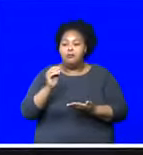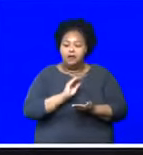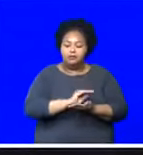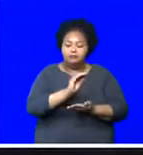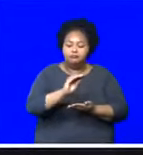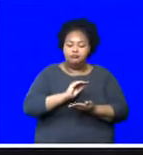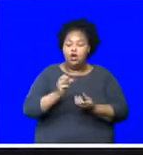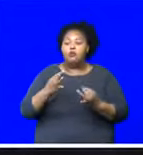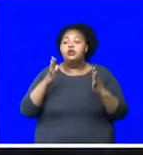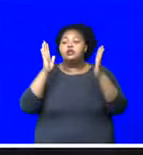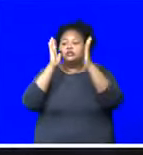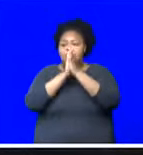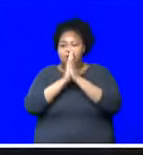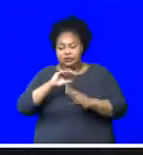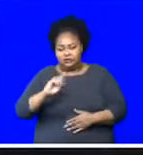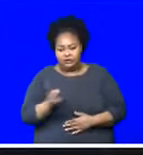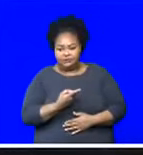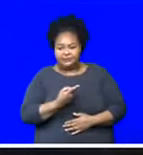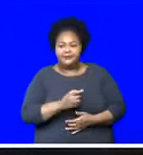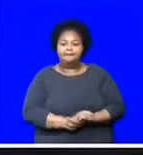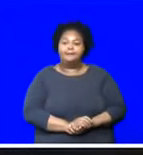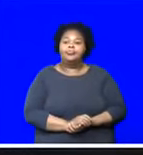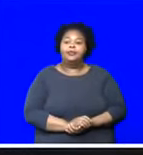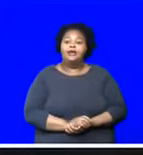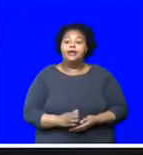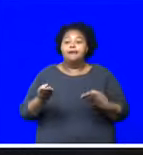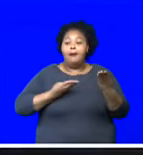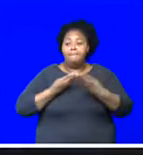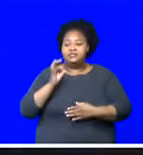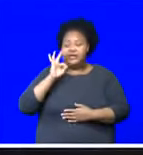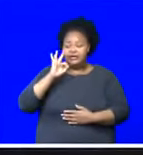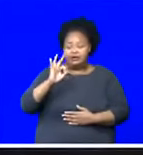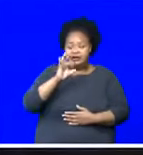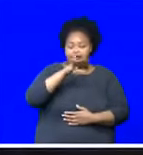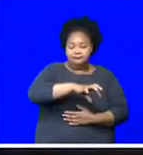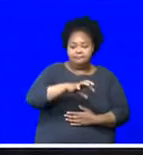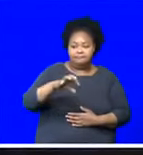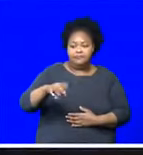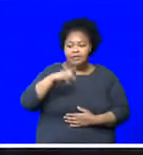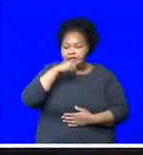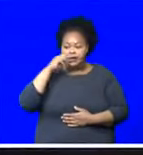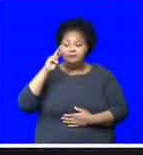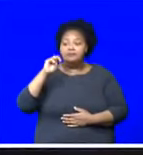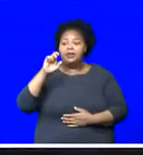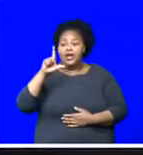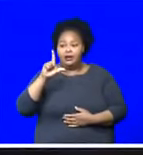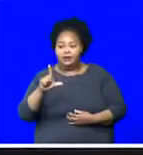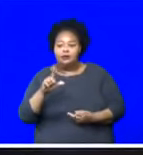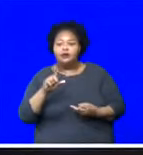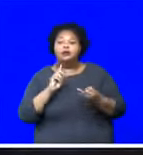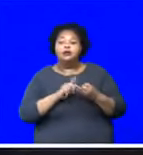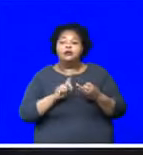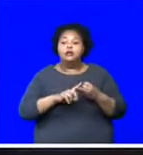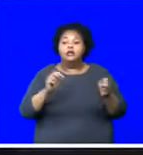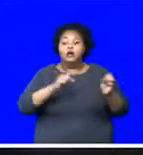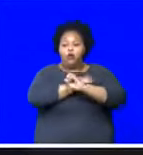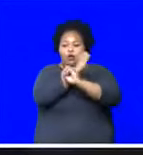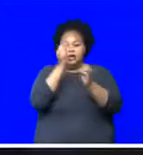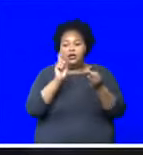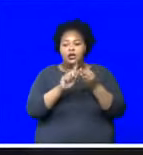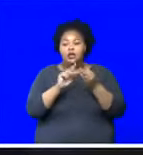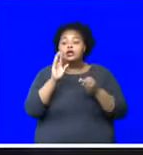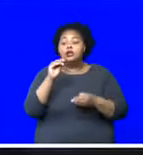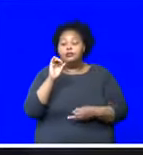emalangeni ingabane yinye. Letingabane tifaka ikhathi iDenel Expo lephume embili